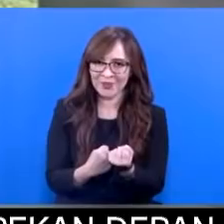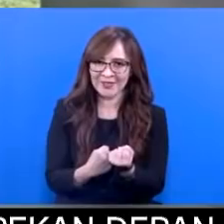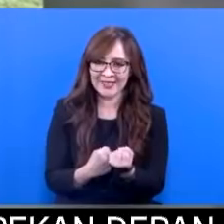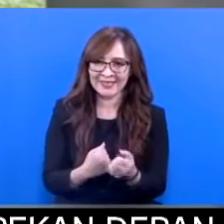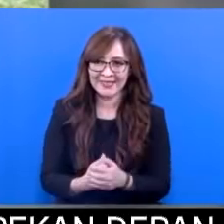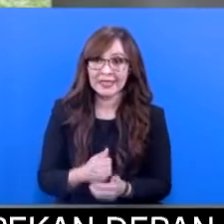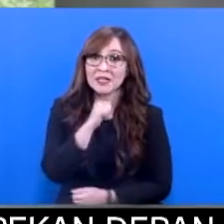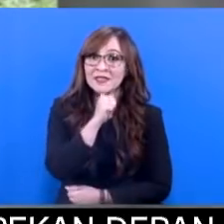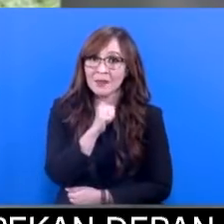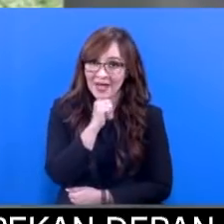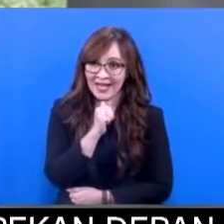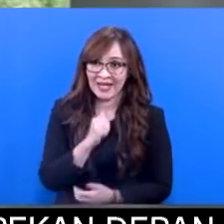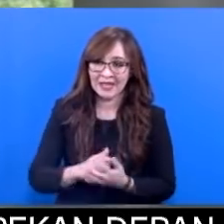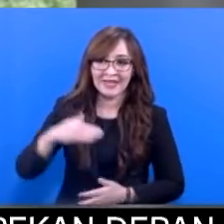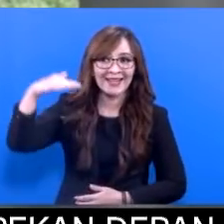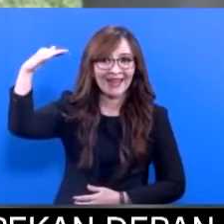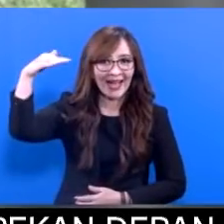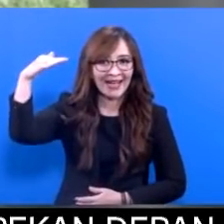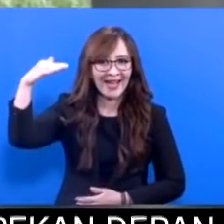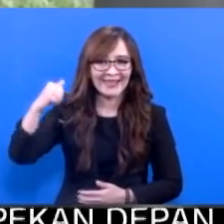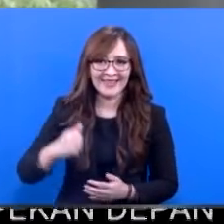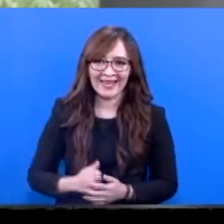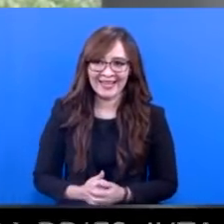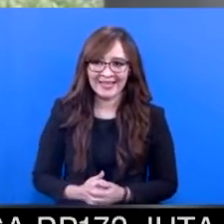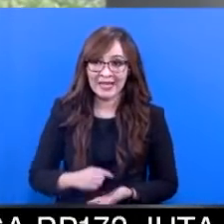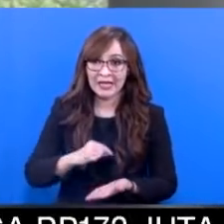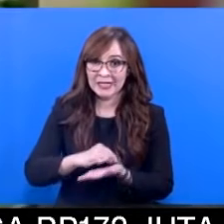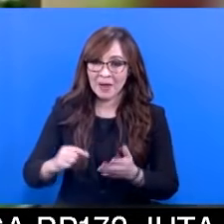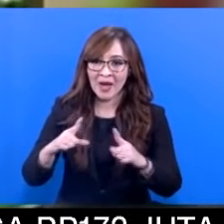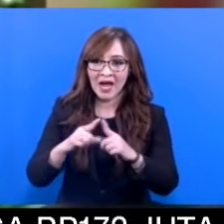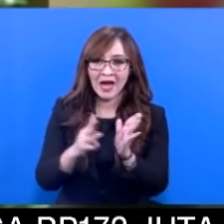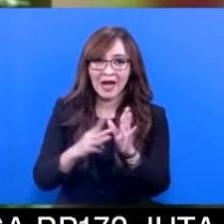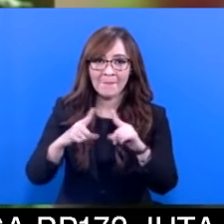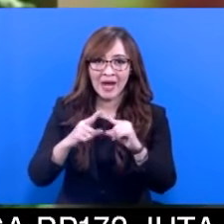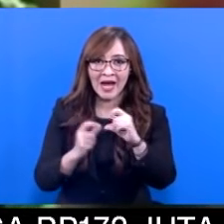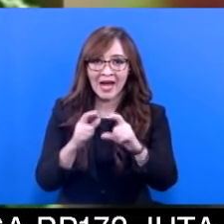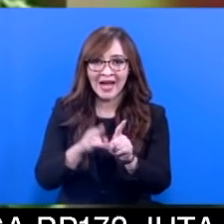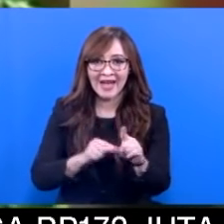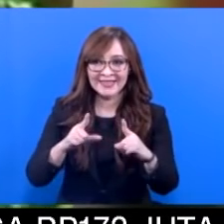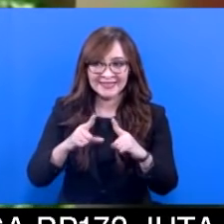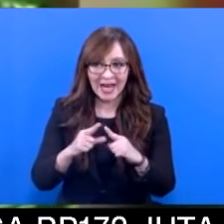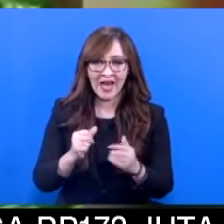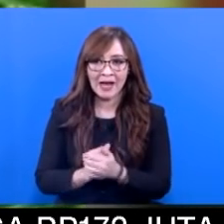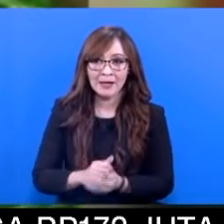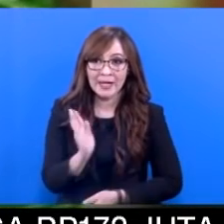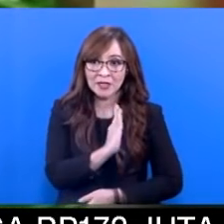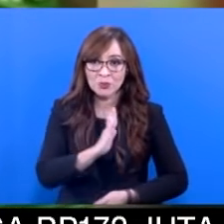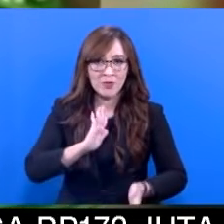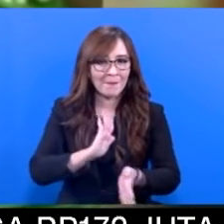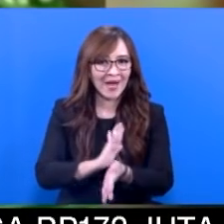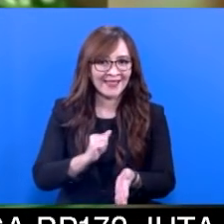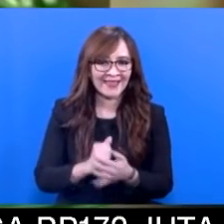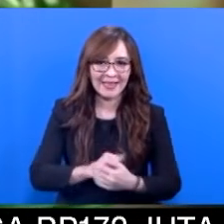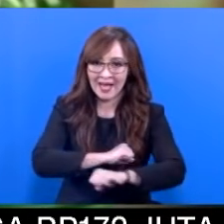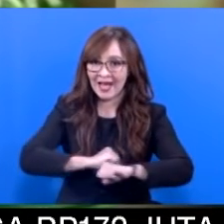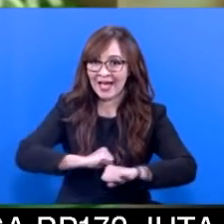Dia tak lain adalah kakak dari Serda Aprilio, Amasya Manganang, yang juga adalah mantan atlet voli putri.